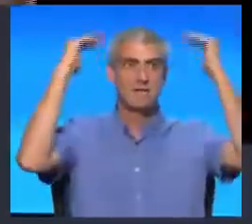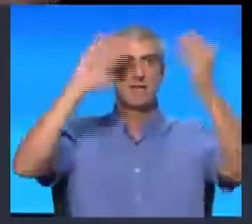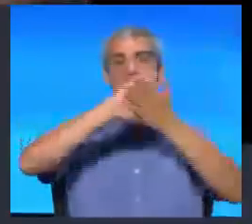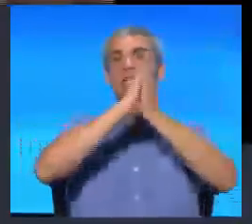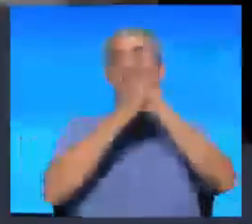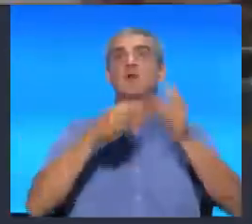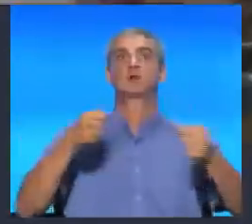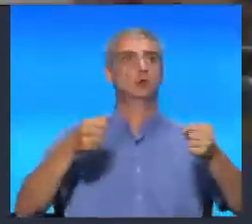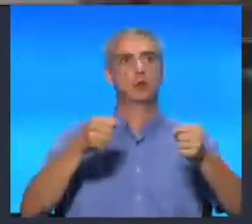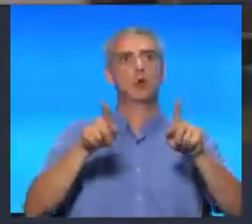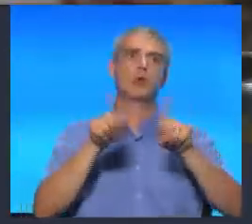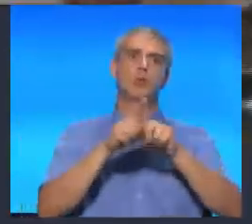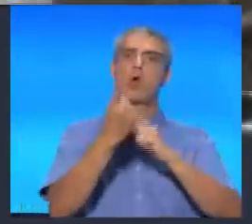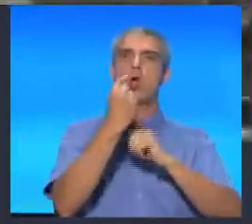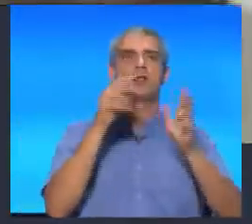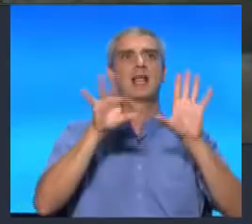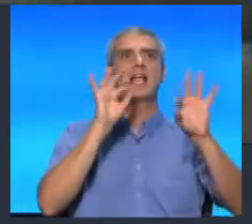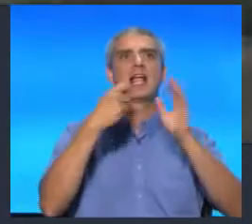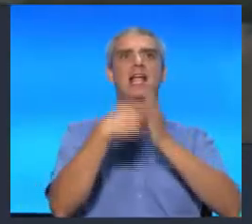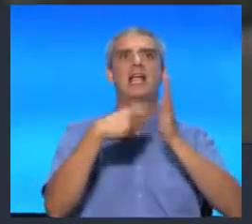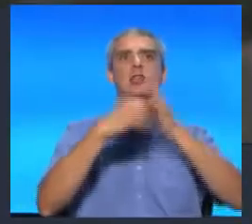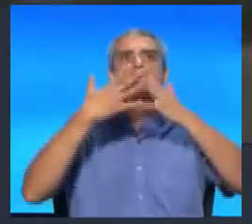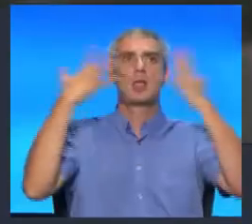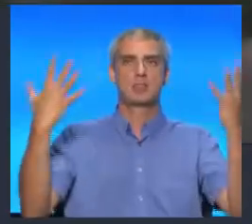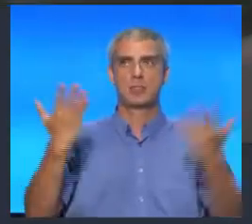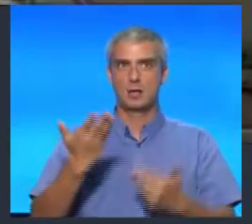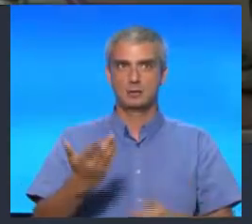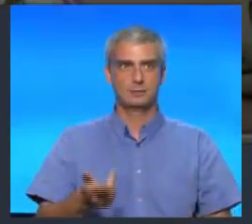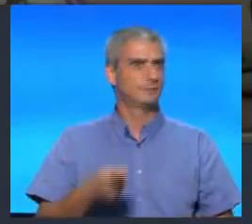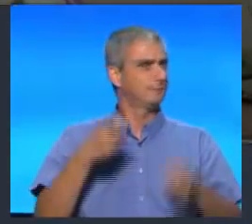את השוק למעשה לעוד קניון ענק.